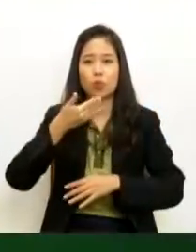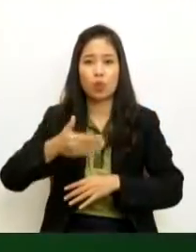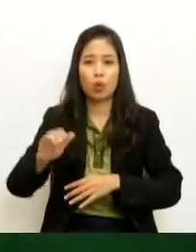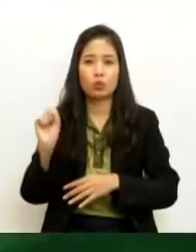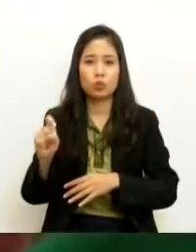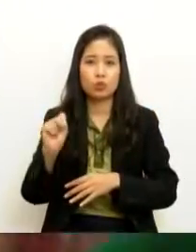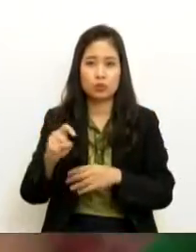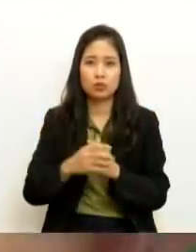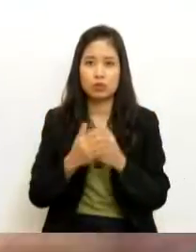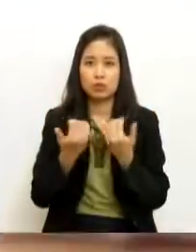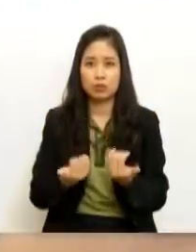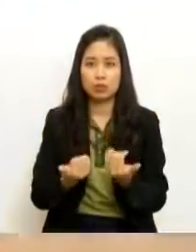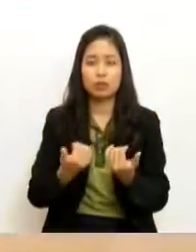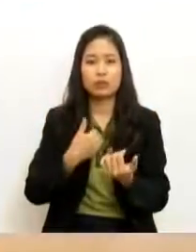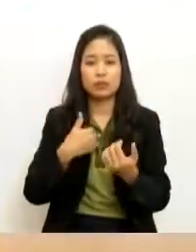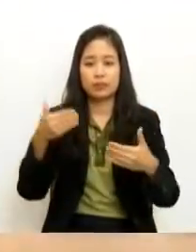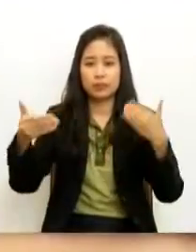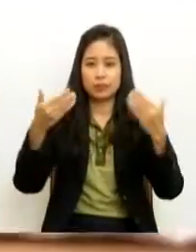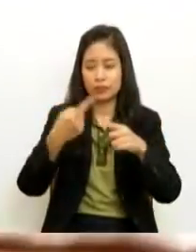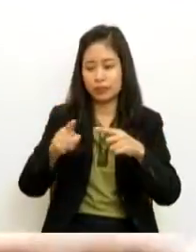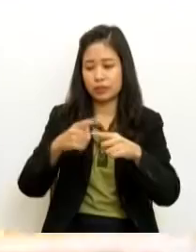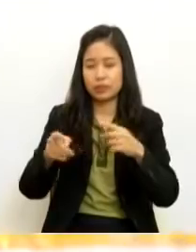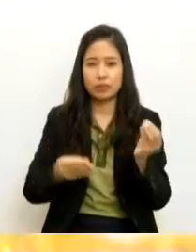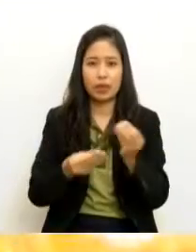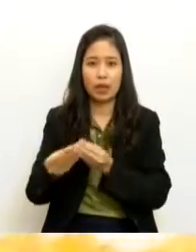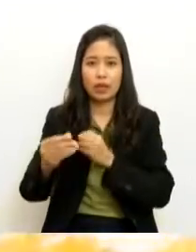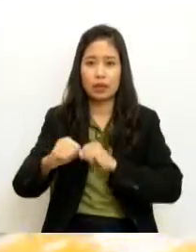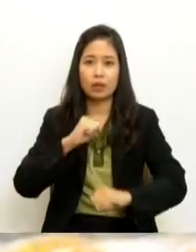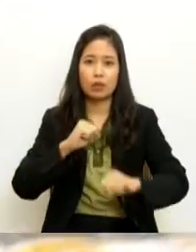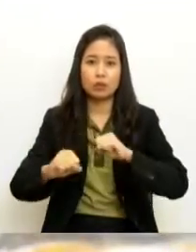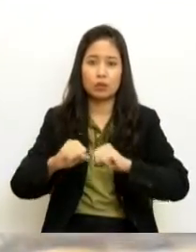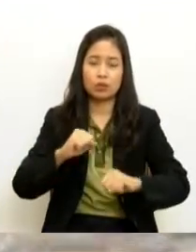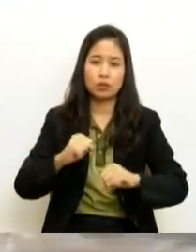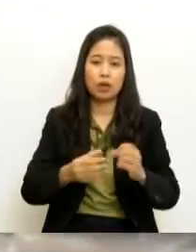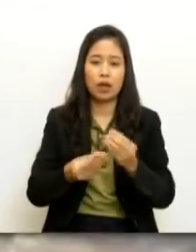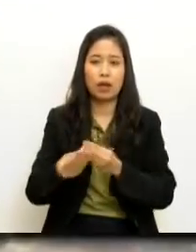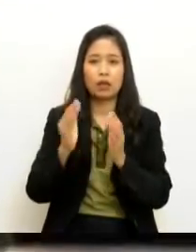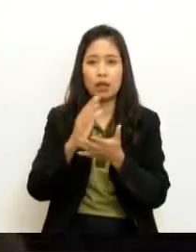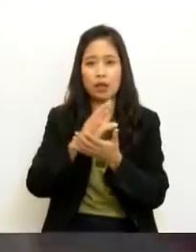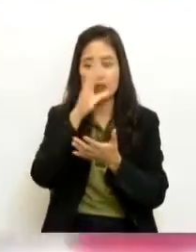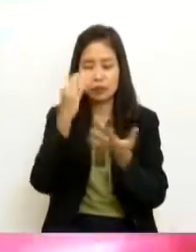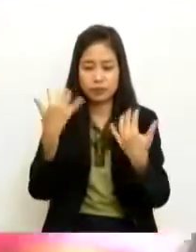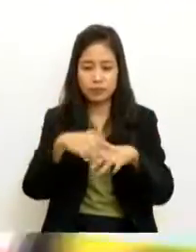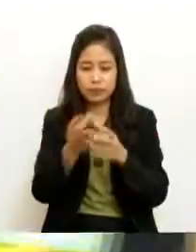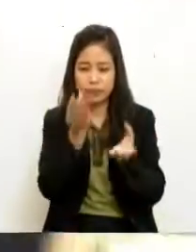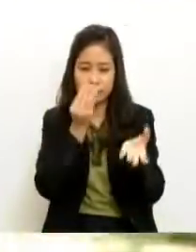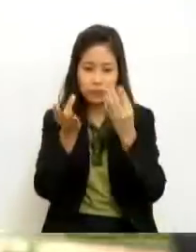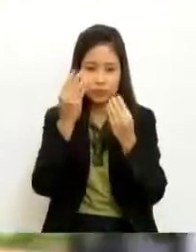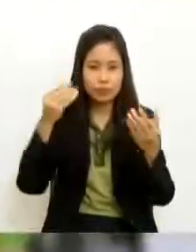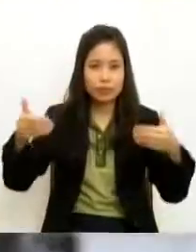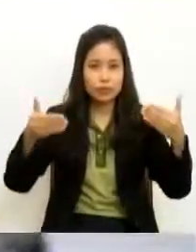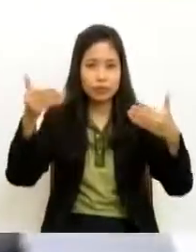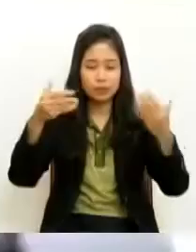ดังกล่าวมีกิจกรรมต่างๆมากมายให้เยาวชนซึ่งเป็นตัวแทนนักเรียนได้เข้ามาศึกษาจากฐานกิจกรรมการเรียน